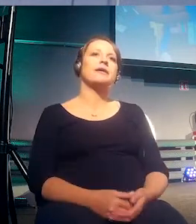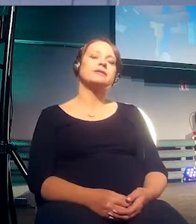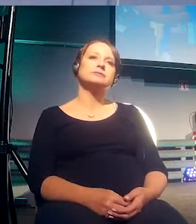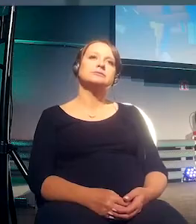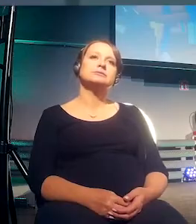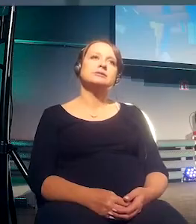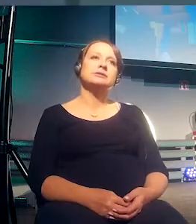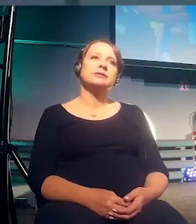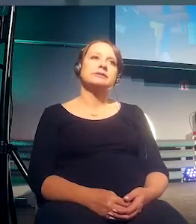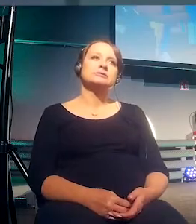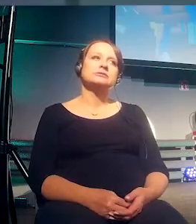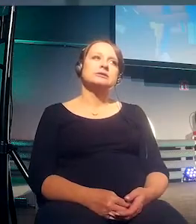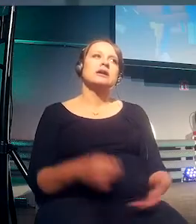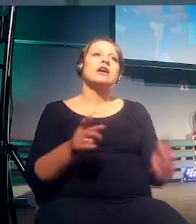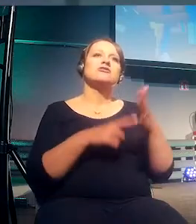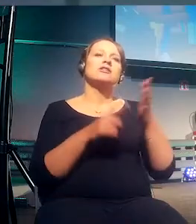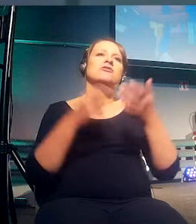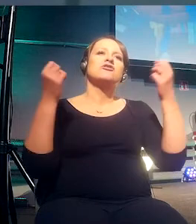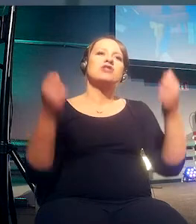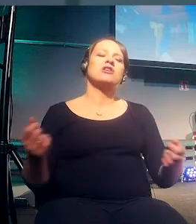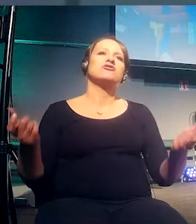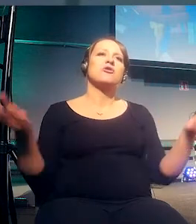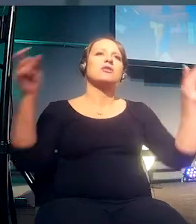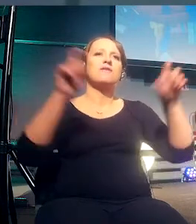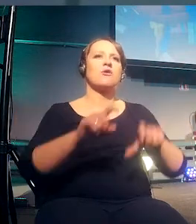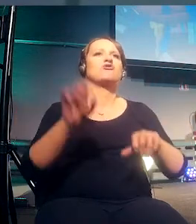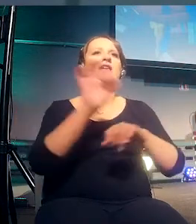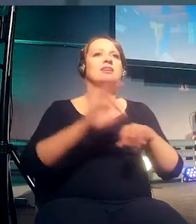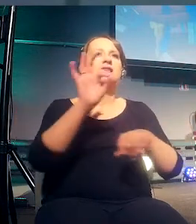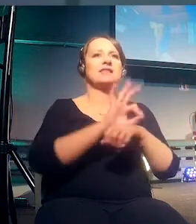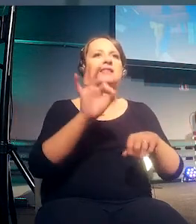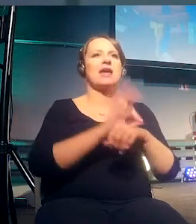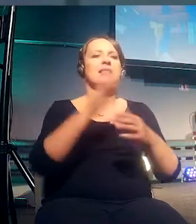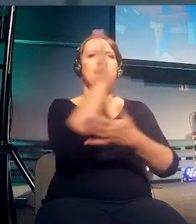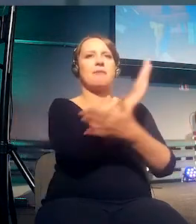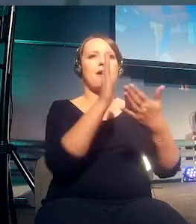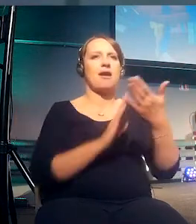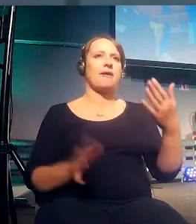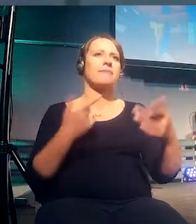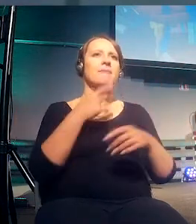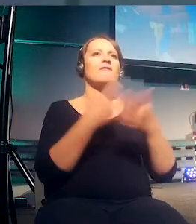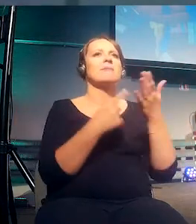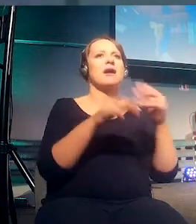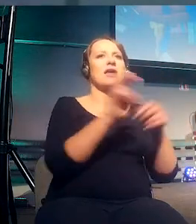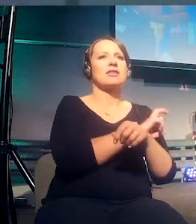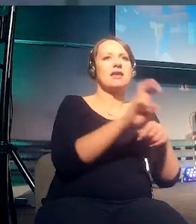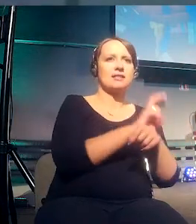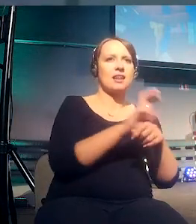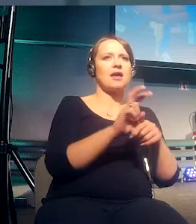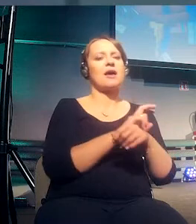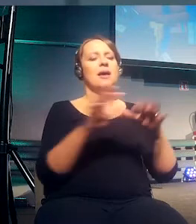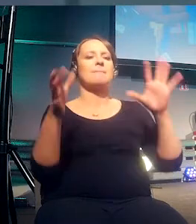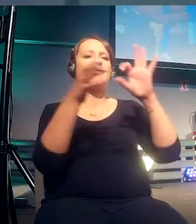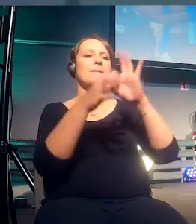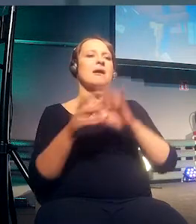zacząć tworzyć jakąś mentalną mapę takiego design systemu przez to, że wymagania biznesowe i technologiczne nie są dla nas